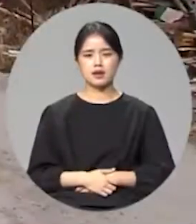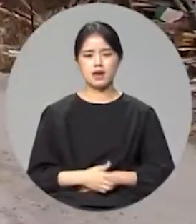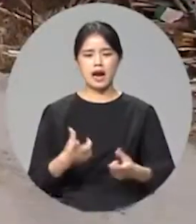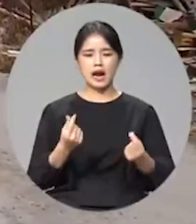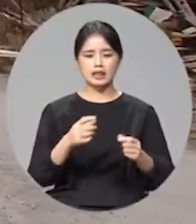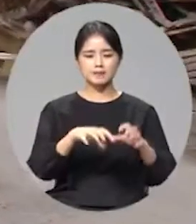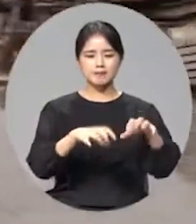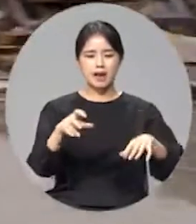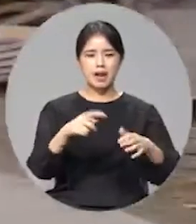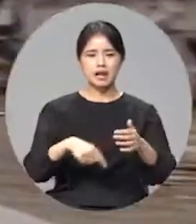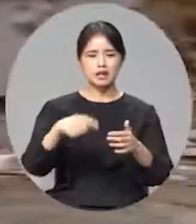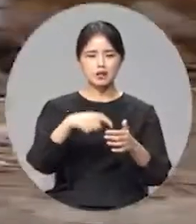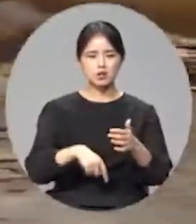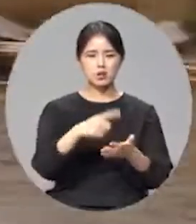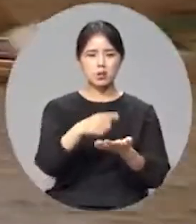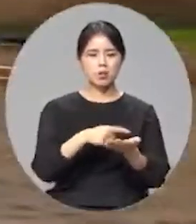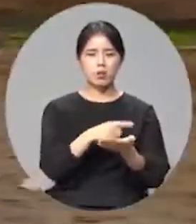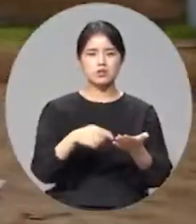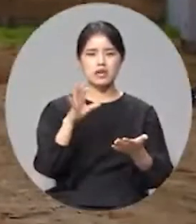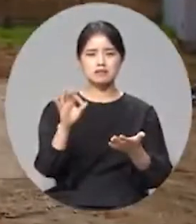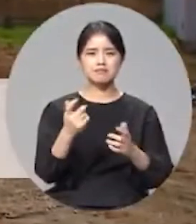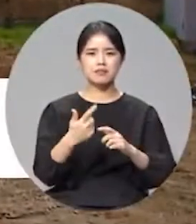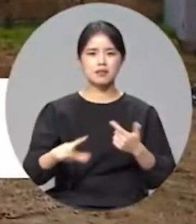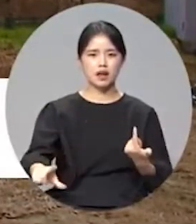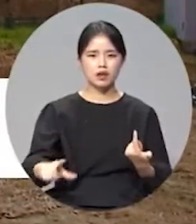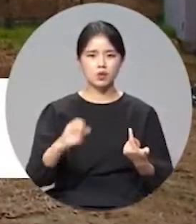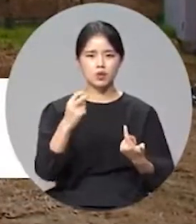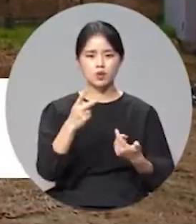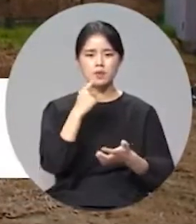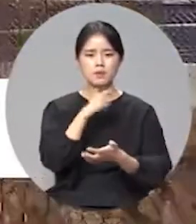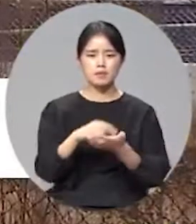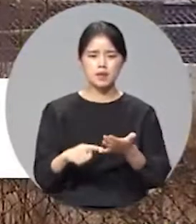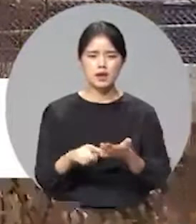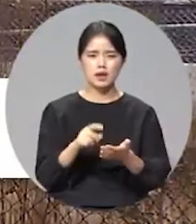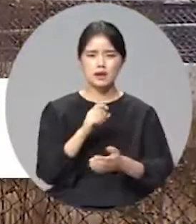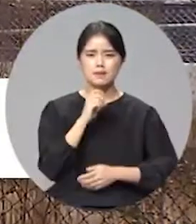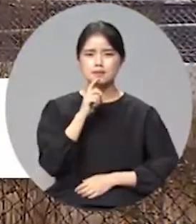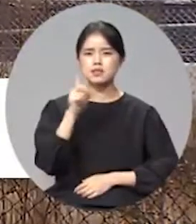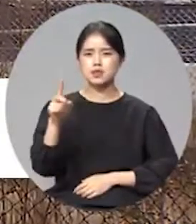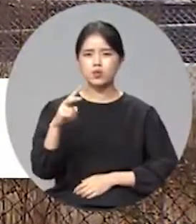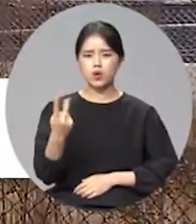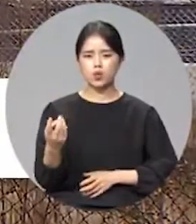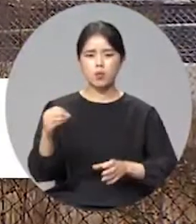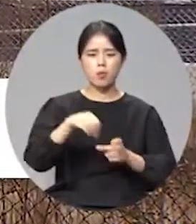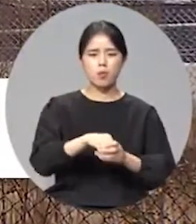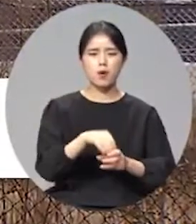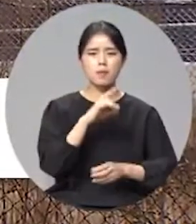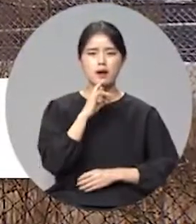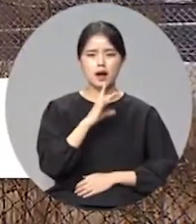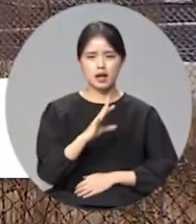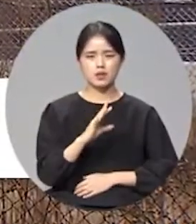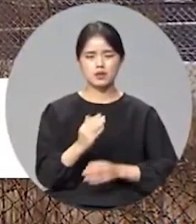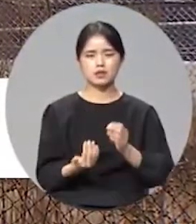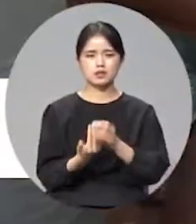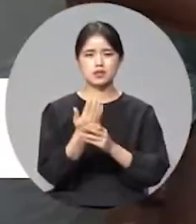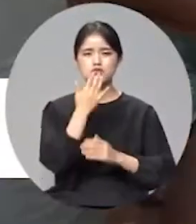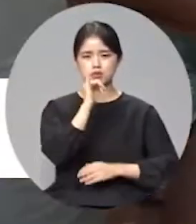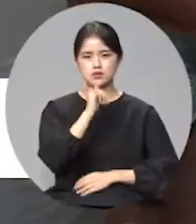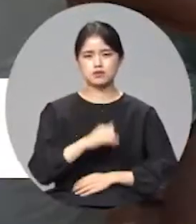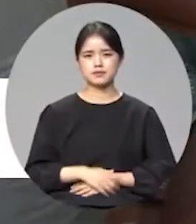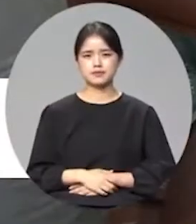마을 안에서도 보상이 제각각이고 피해를 호소하고도 대상에 포함되지 않는 경우도 있기